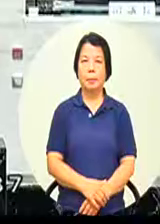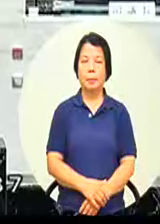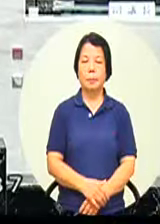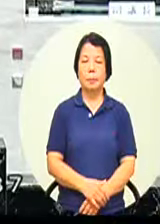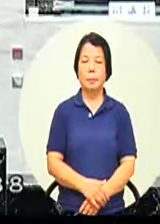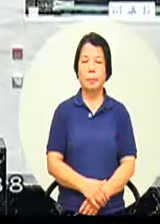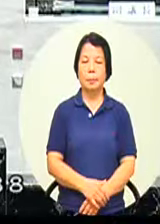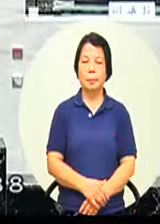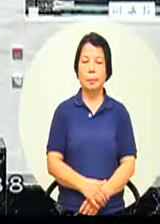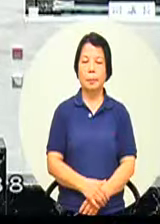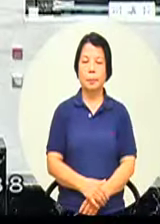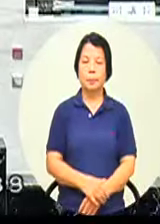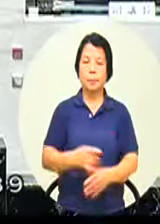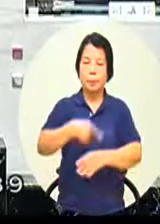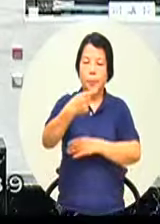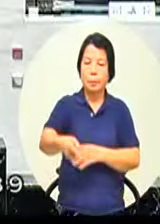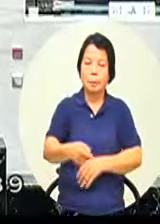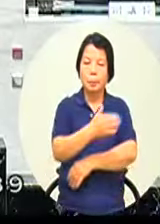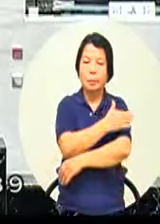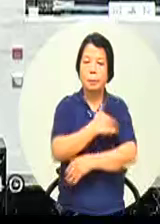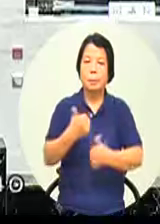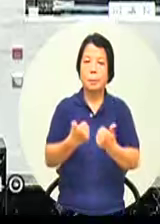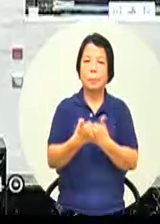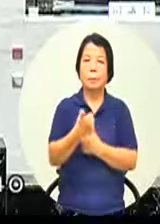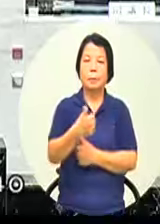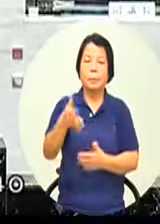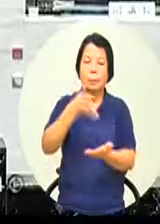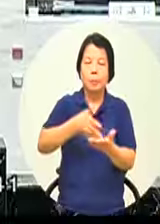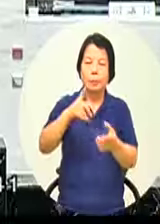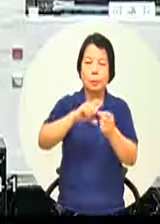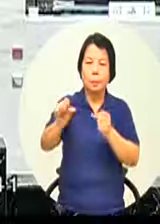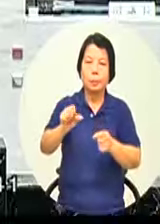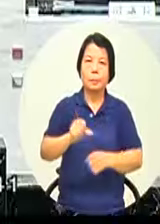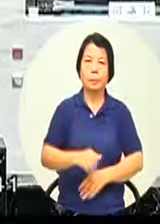好， 接下来请陈美雅议员质询，时间十五分钟。